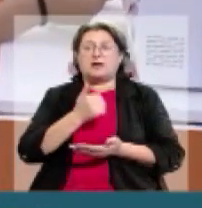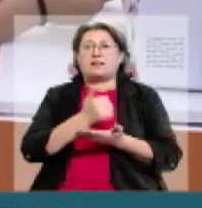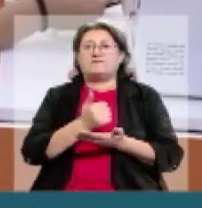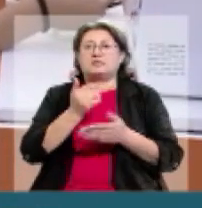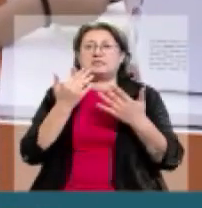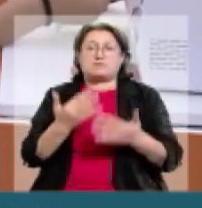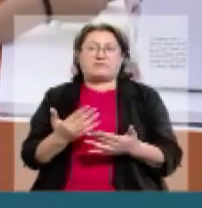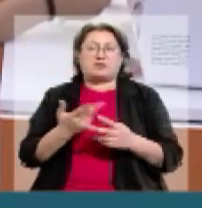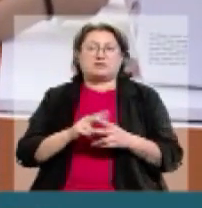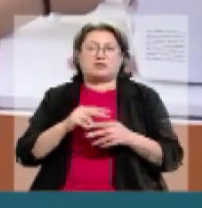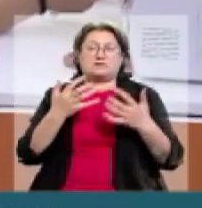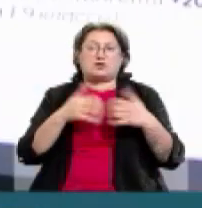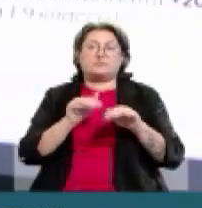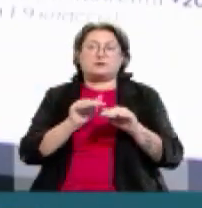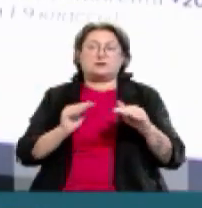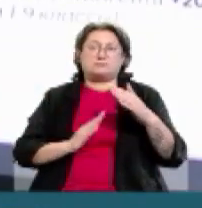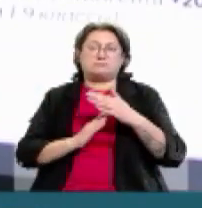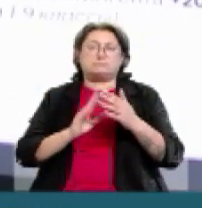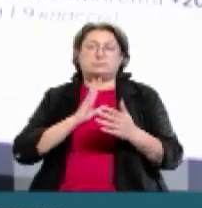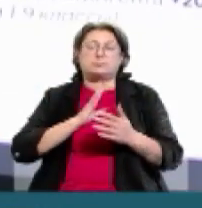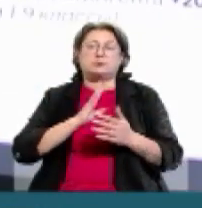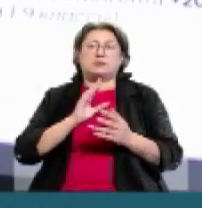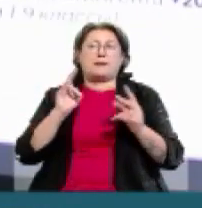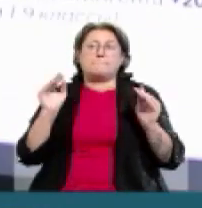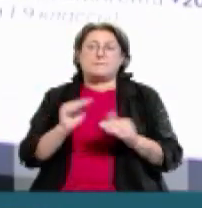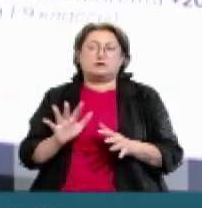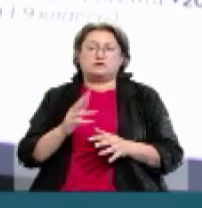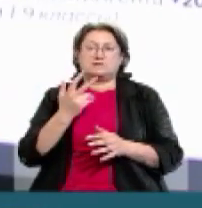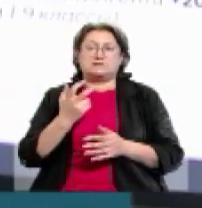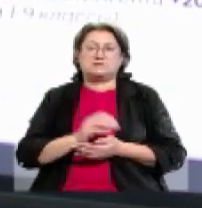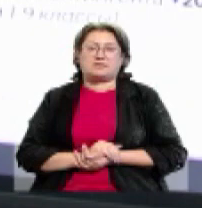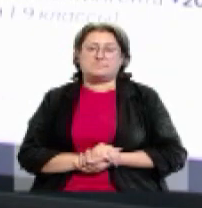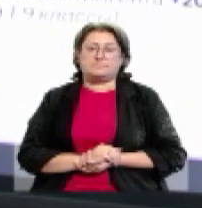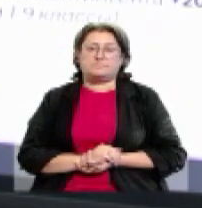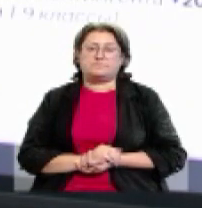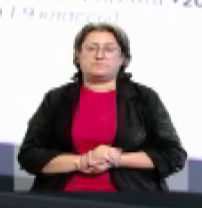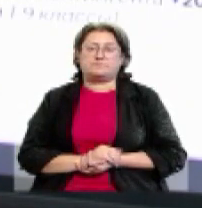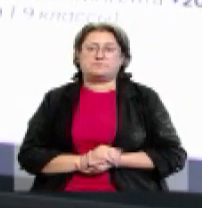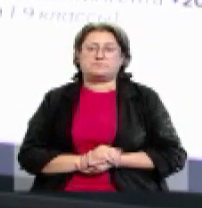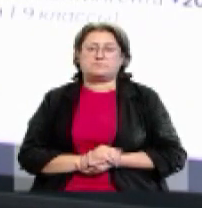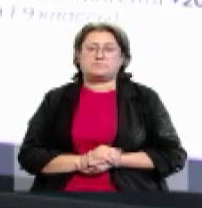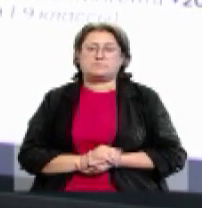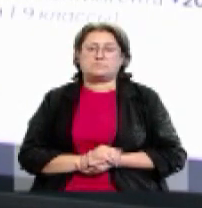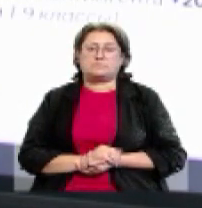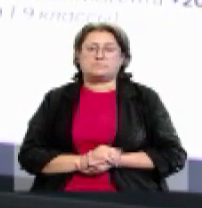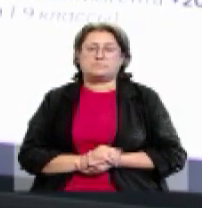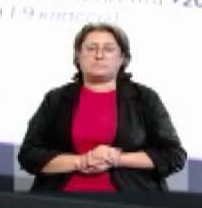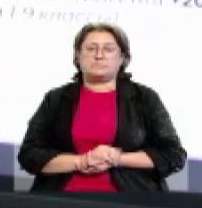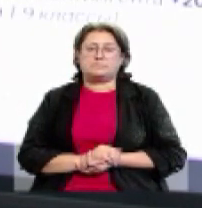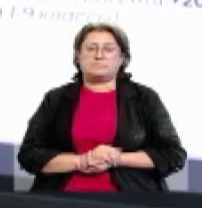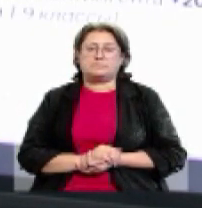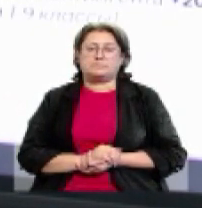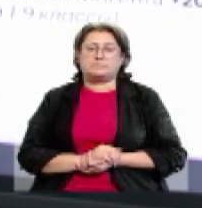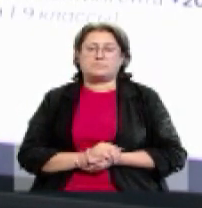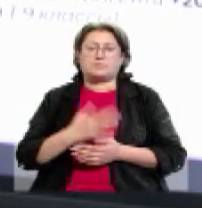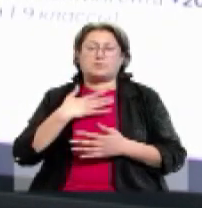саны 300-ден кем болмауы тиіс. Мектепті толыққанды инвентаризациядан өткіземіз. Яғни барлық кабинеттерде қандай бұған дейін